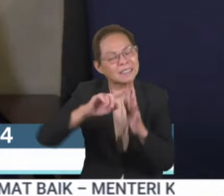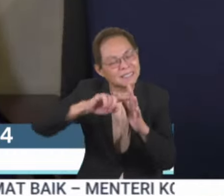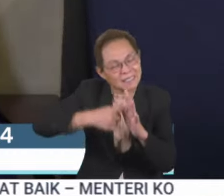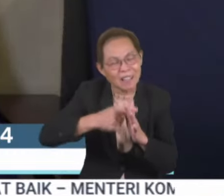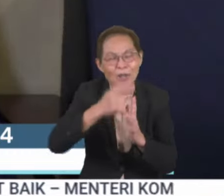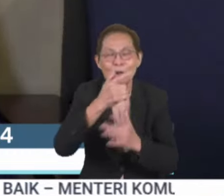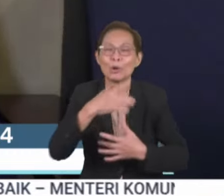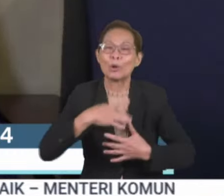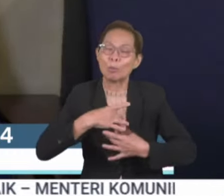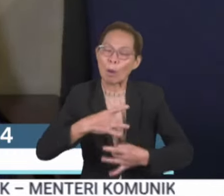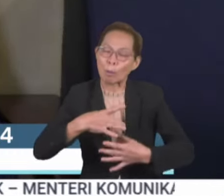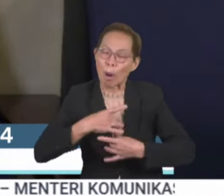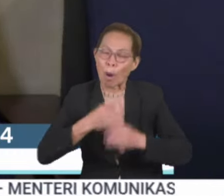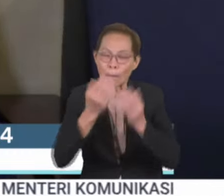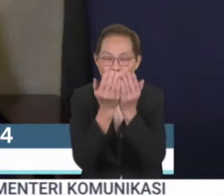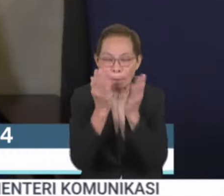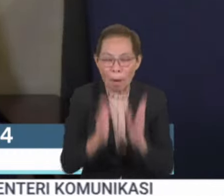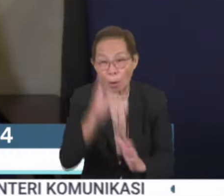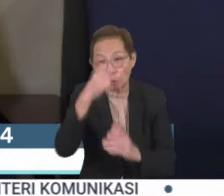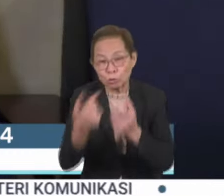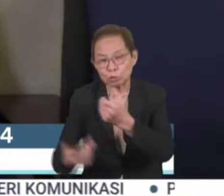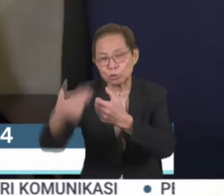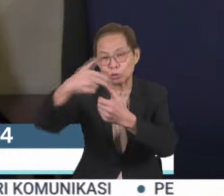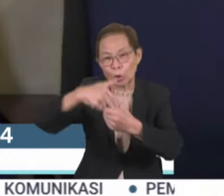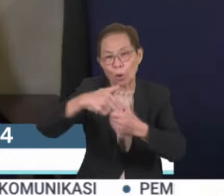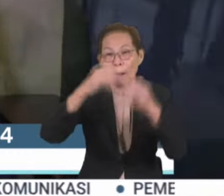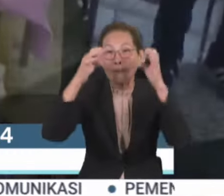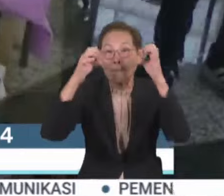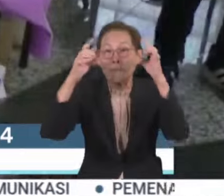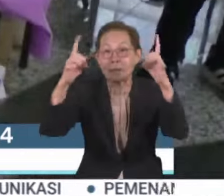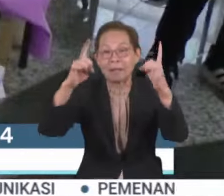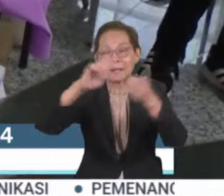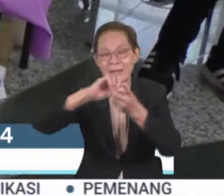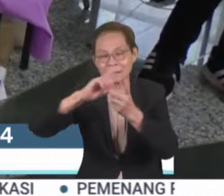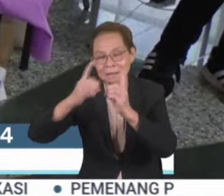pelajar untuk berkecimpung dalam pendidikan digital.